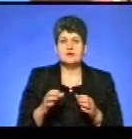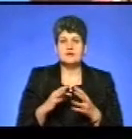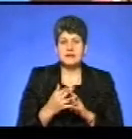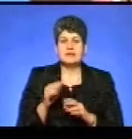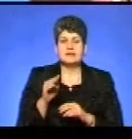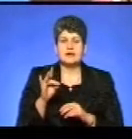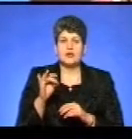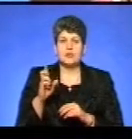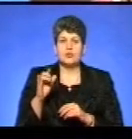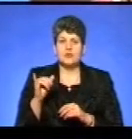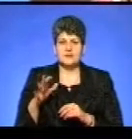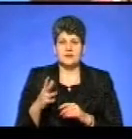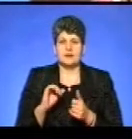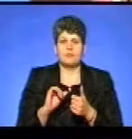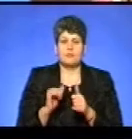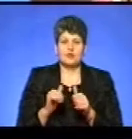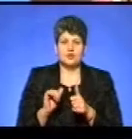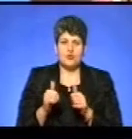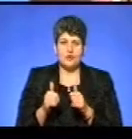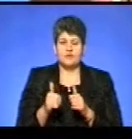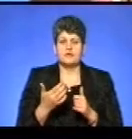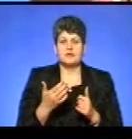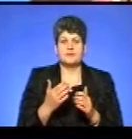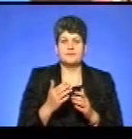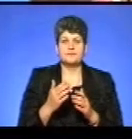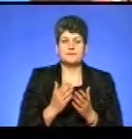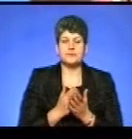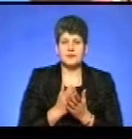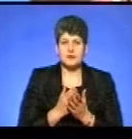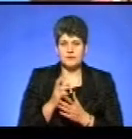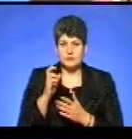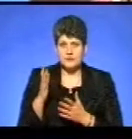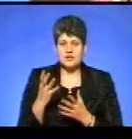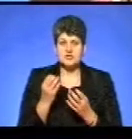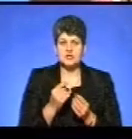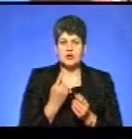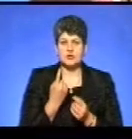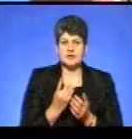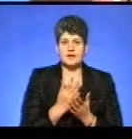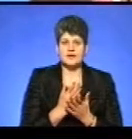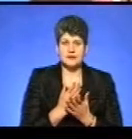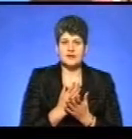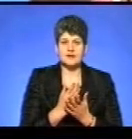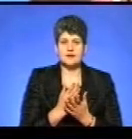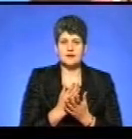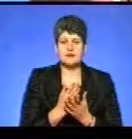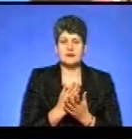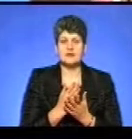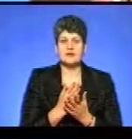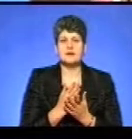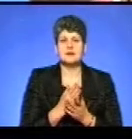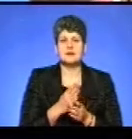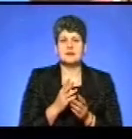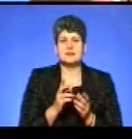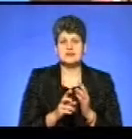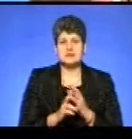є по черговій відправі з парафіянами УПЦ МП. Ще одна є церква архістратига Божого Михаїла, де